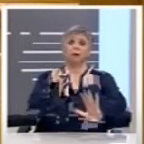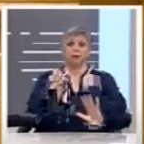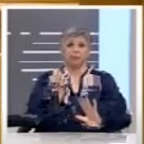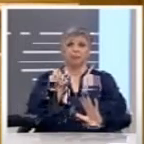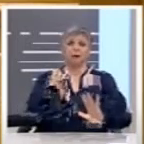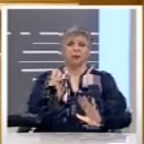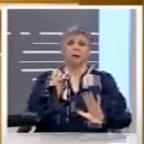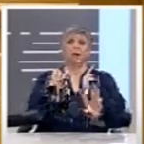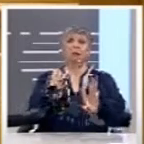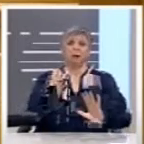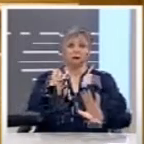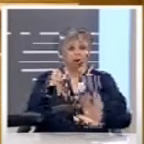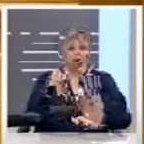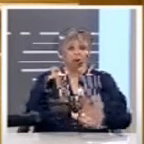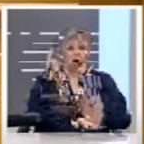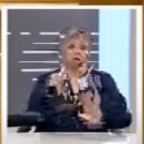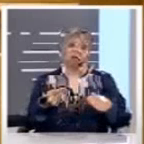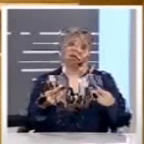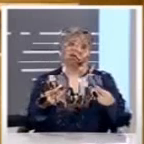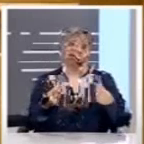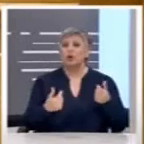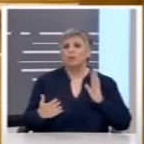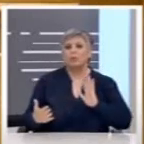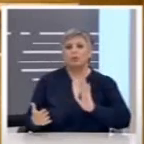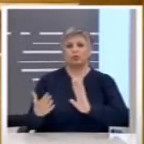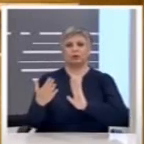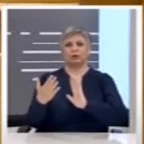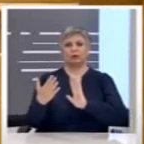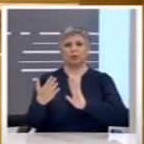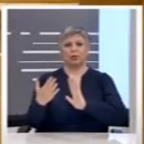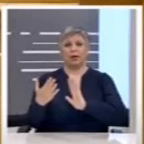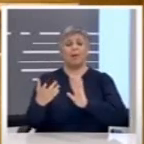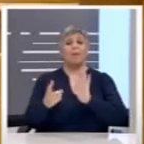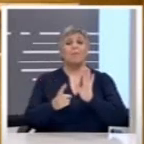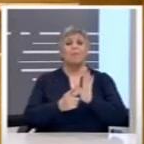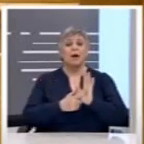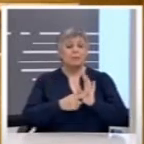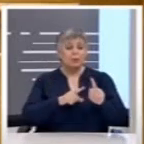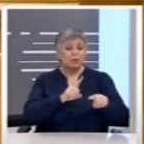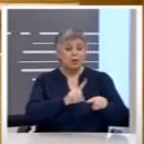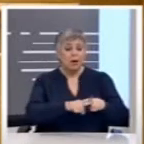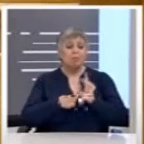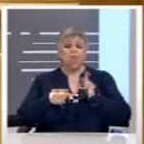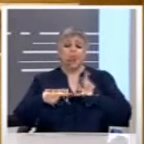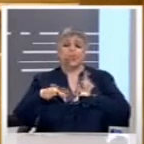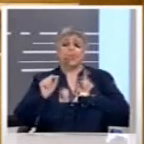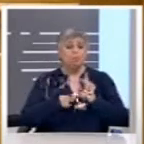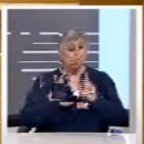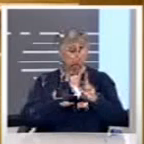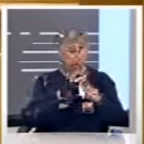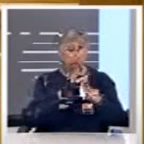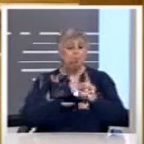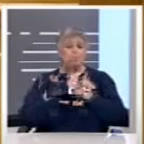να έχει την απαιτούμενη στρατηγική, να έχει την κοινή συνεργασία με την Κύπρο. Γι' αυτό την επόμενη Δευτέρα, μετά το